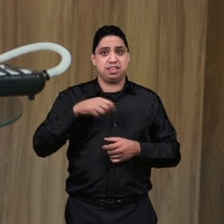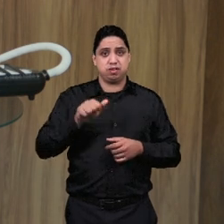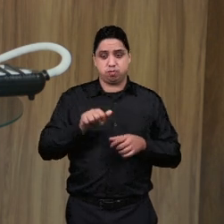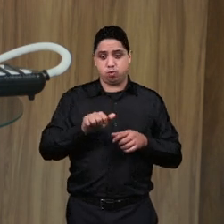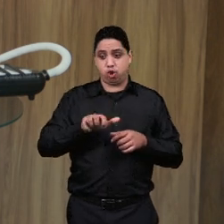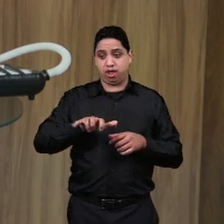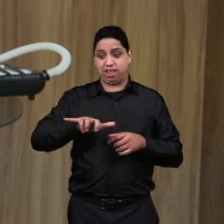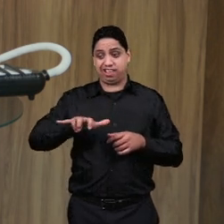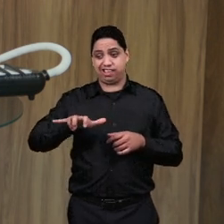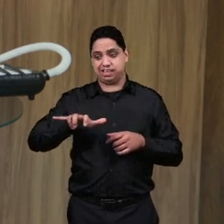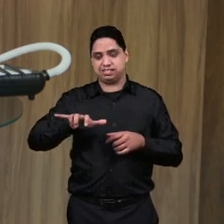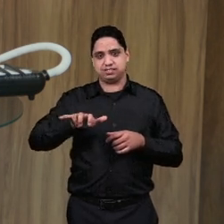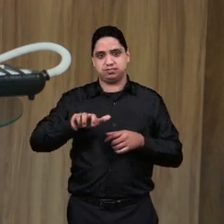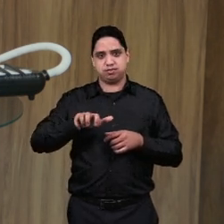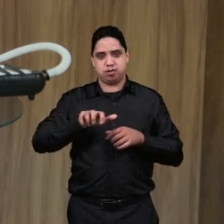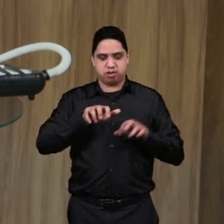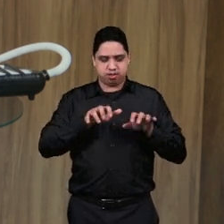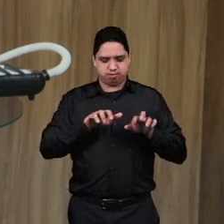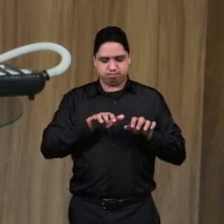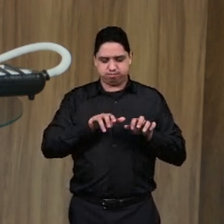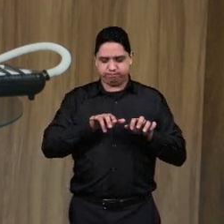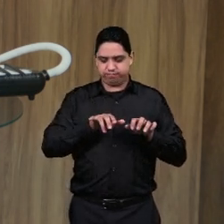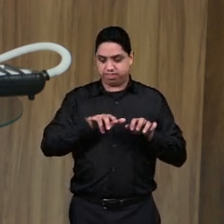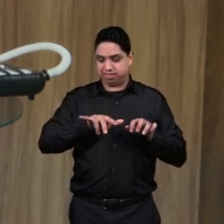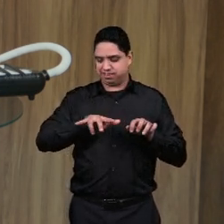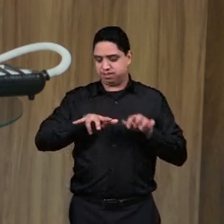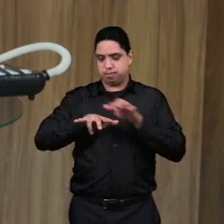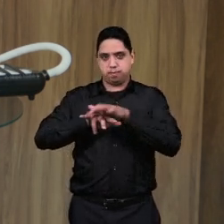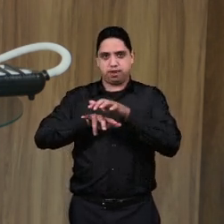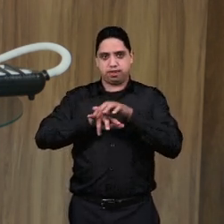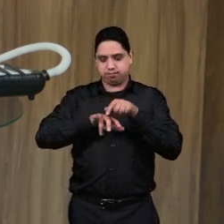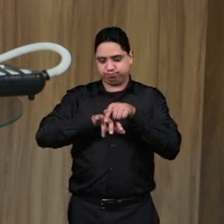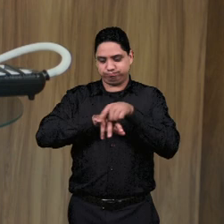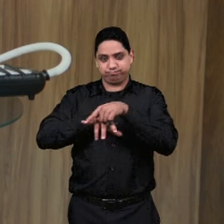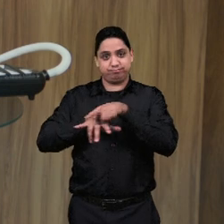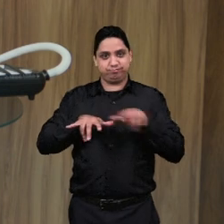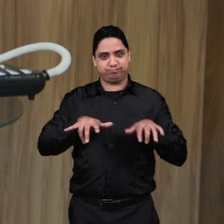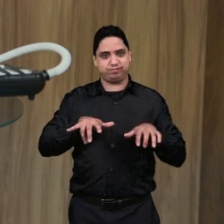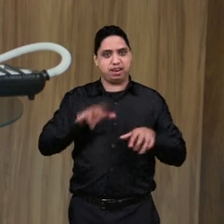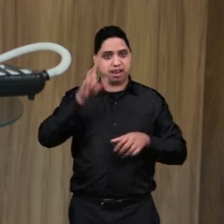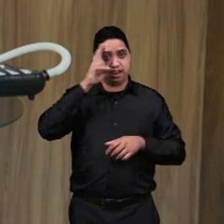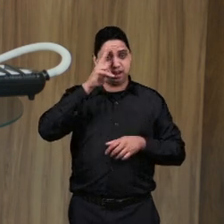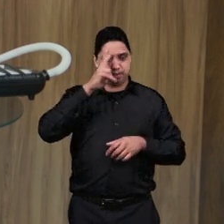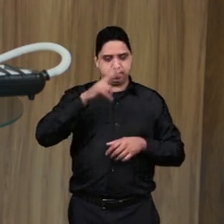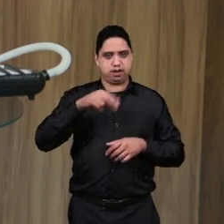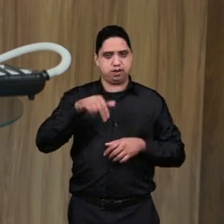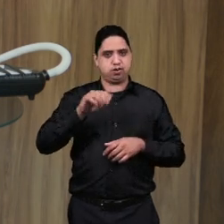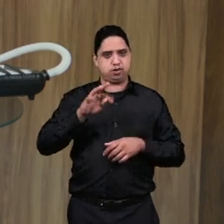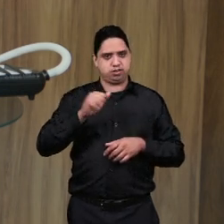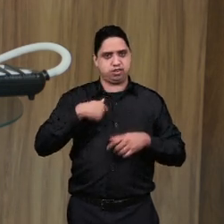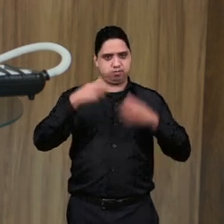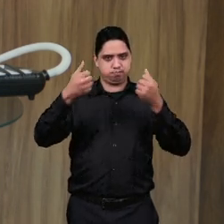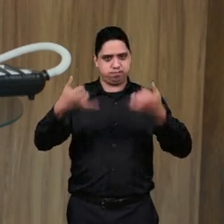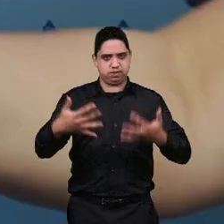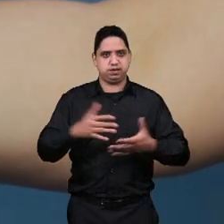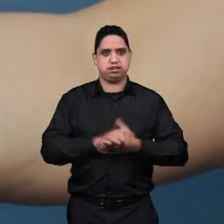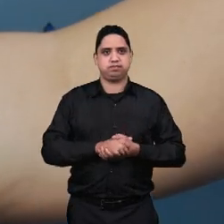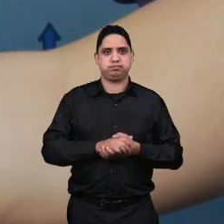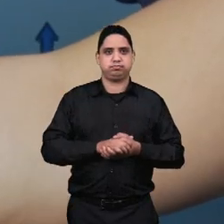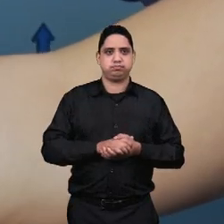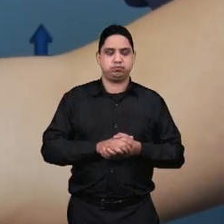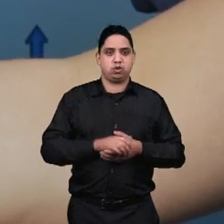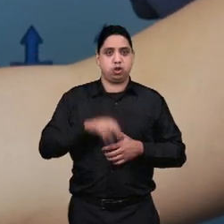étiré le doigt un peu plus pour toucher les notes. Nous allons rappeler les notes et je vous explique. Sol,